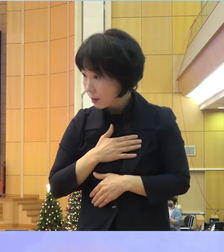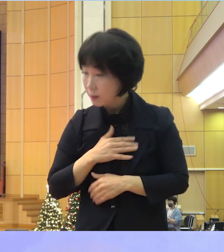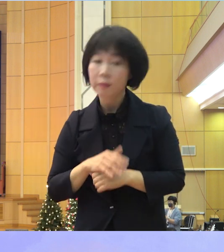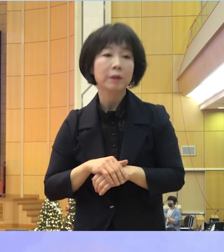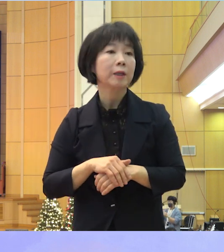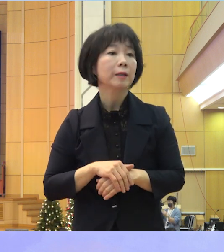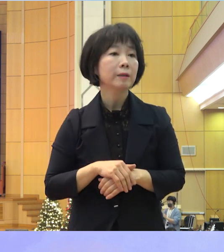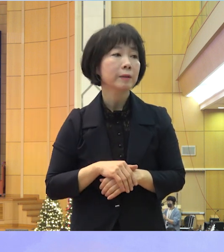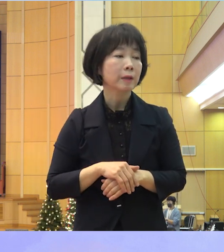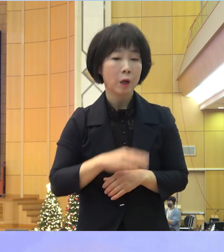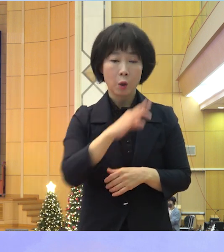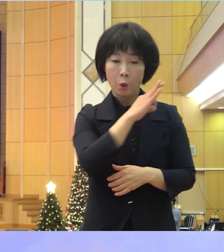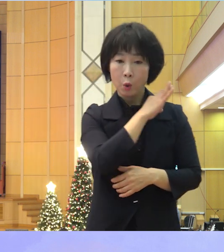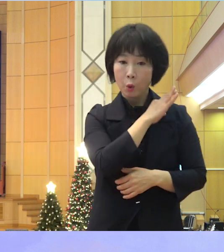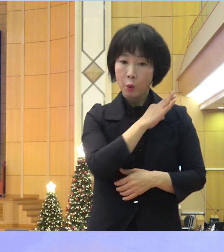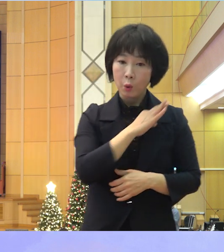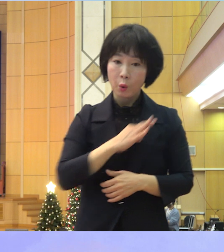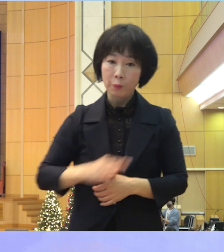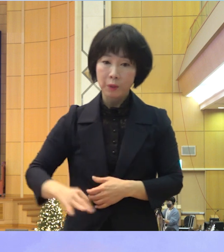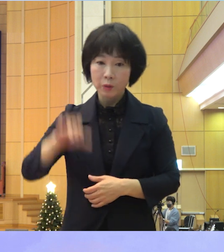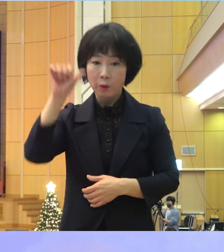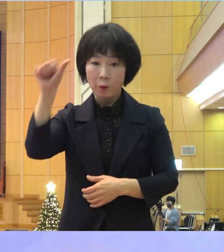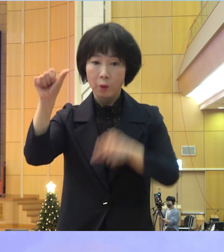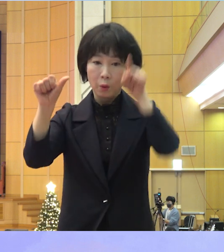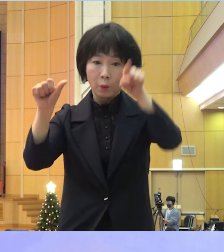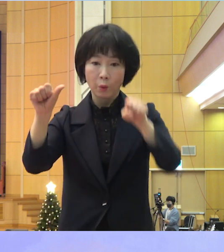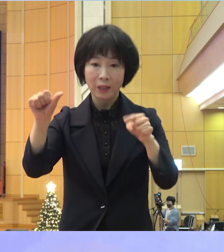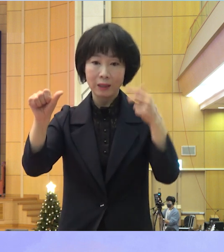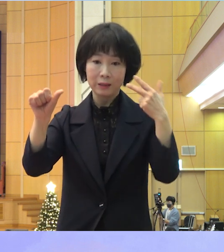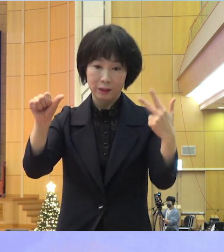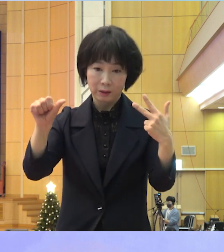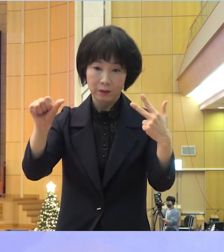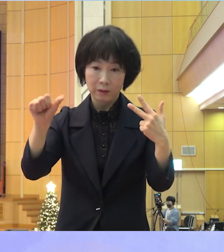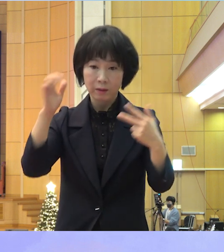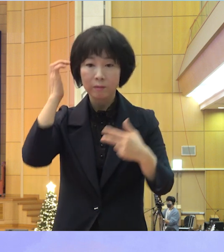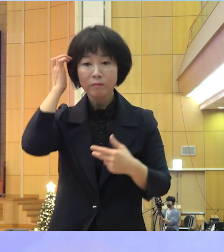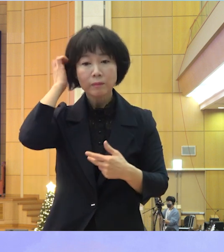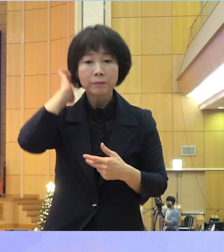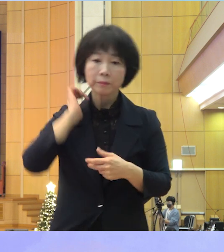그런데 욥기서 5장 7절 한번 볼까요?